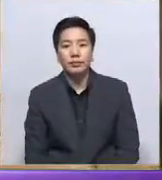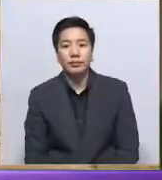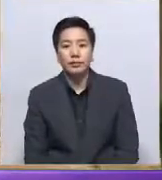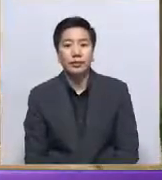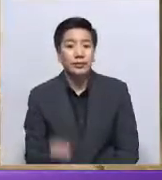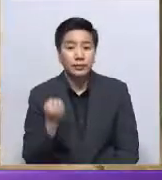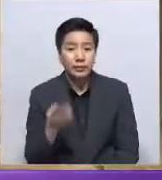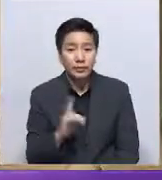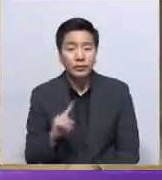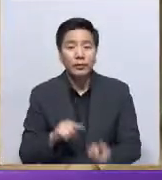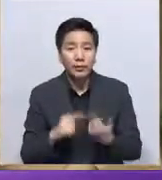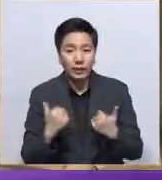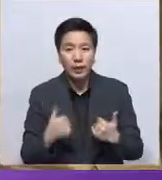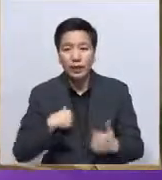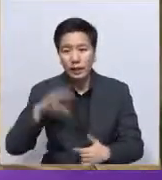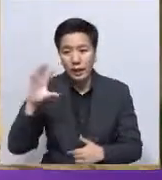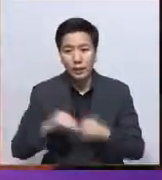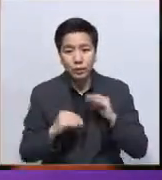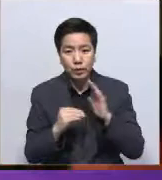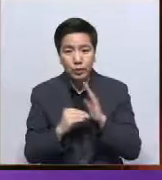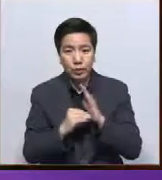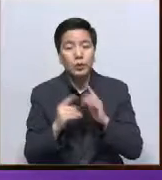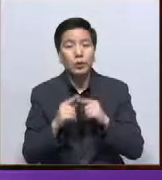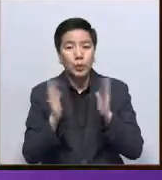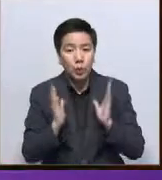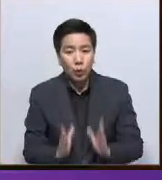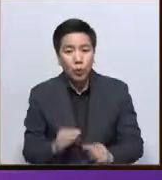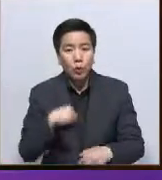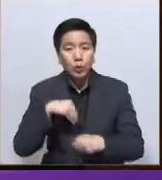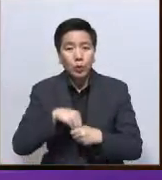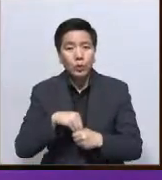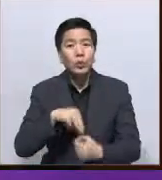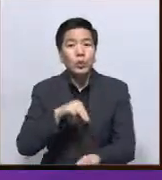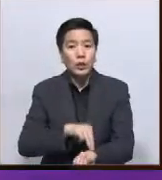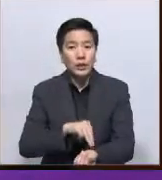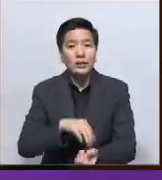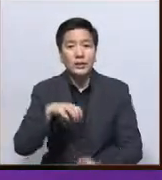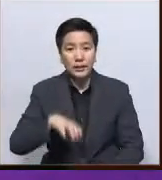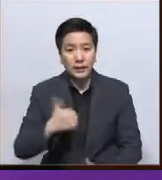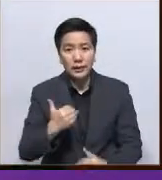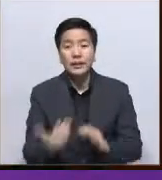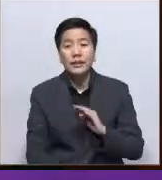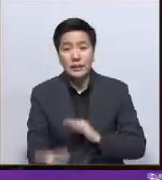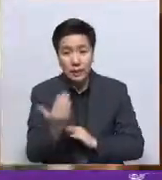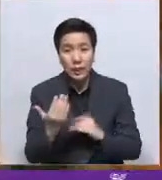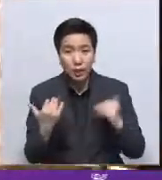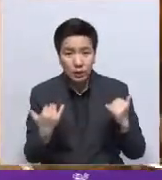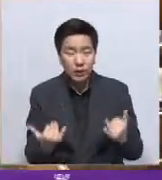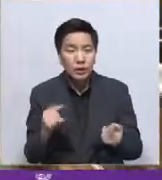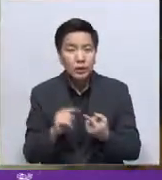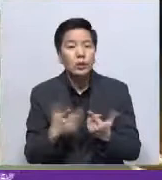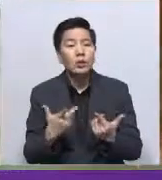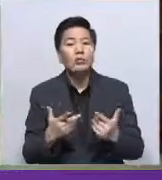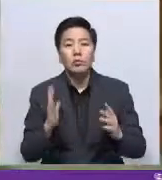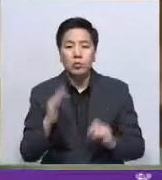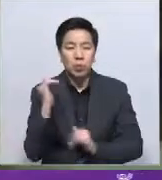ส่วนบรรยากาศการเดินทางกลับเข้าสู่กรุงเทพมหานครของพี่น้องประชาชนที่สถานีขนส่งหมอชิตเมื่อช่วงเช้ามืดที่ผ่านมาก็เป็